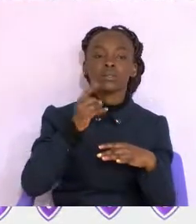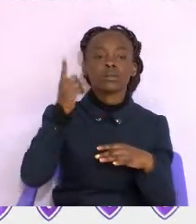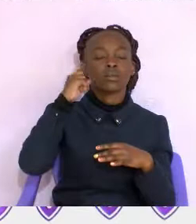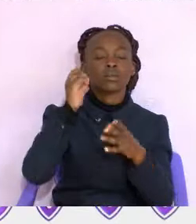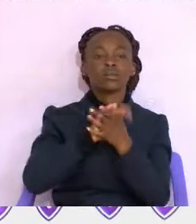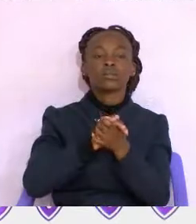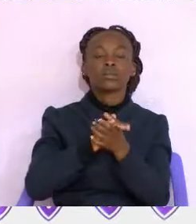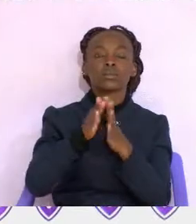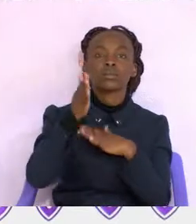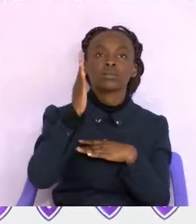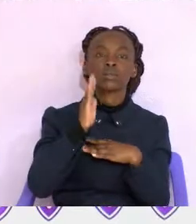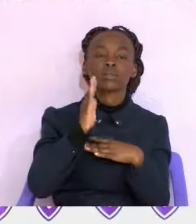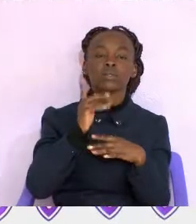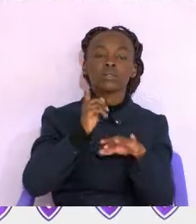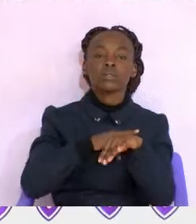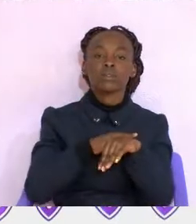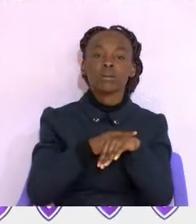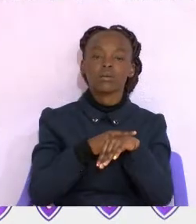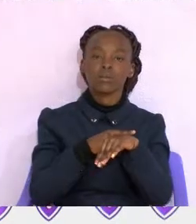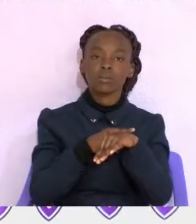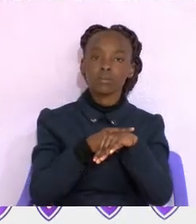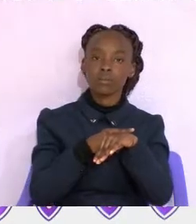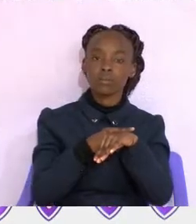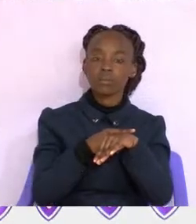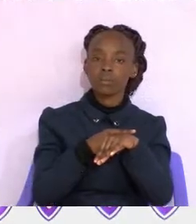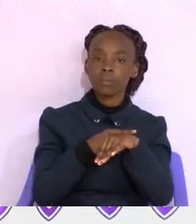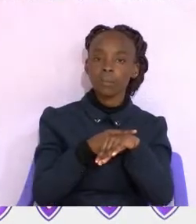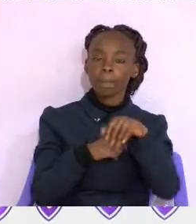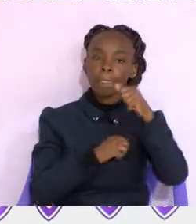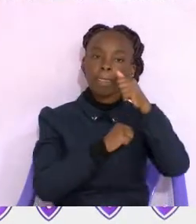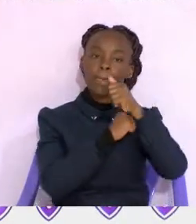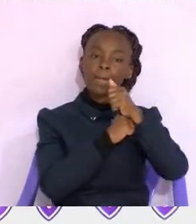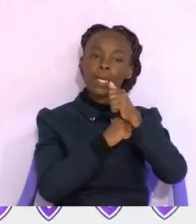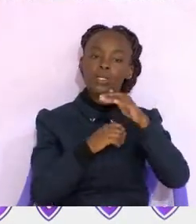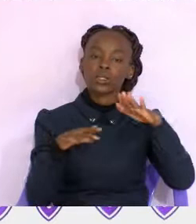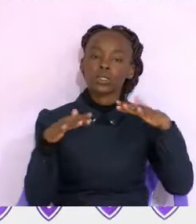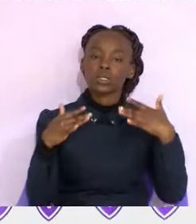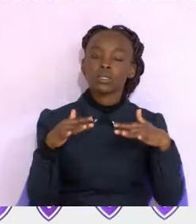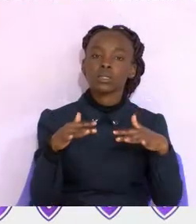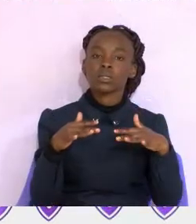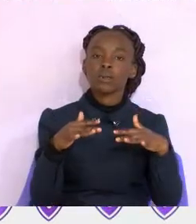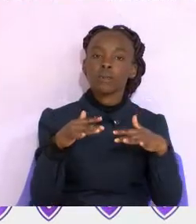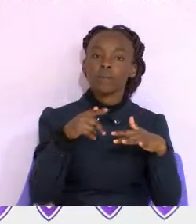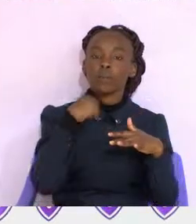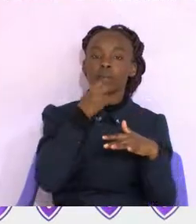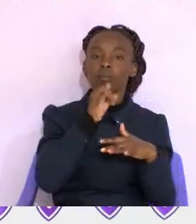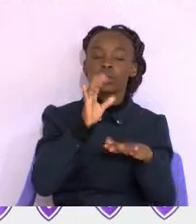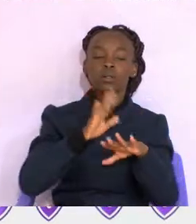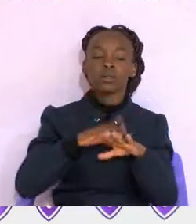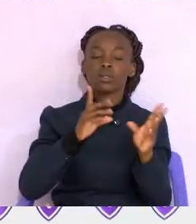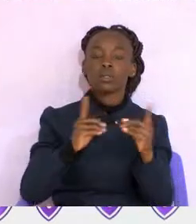God. Wapendwa, wakati yale misingi yanatikisika, mwenye haki atafanya